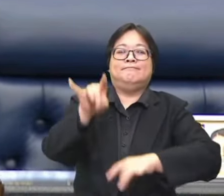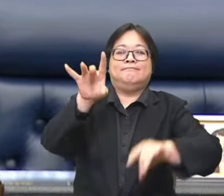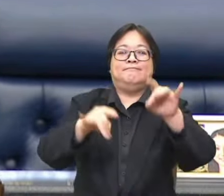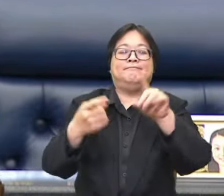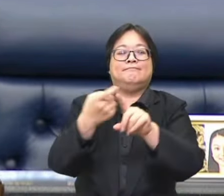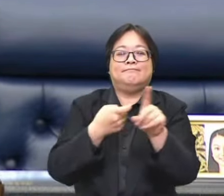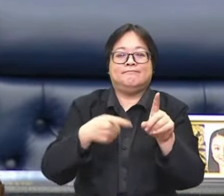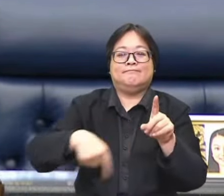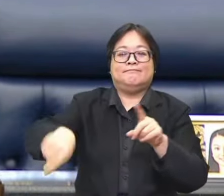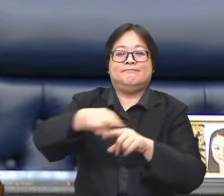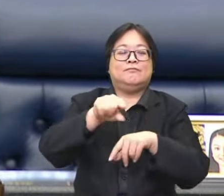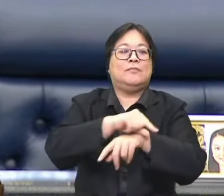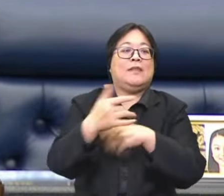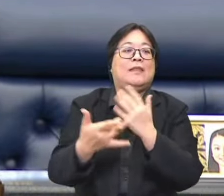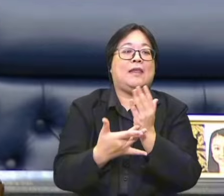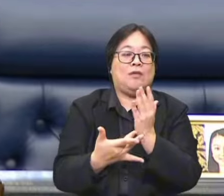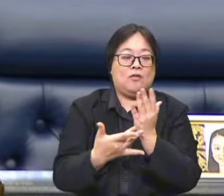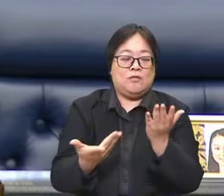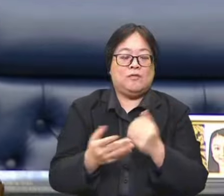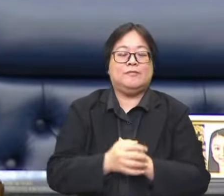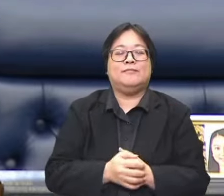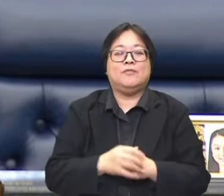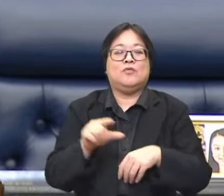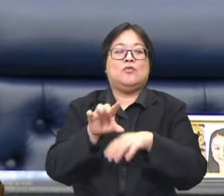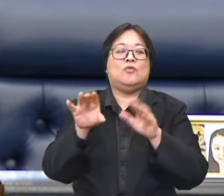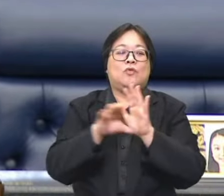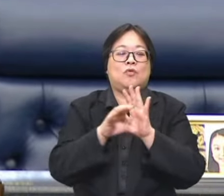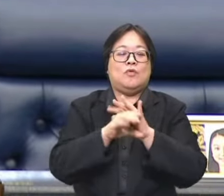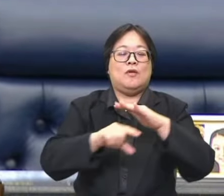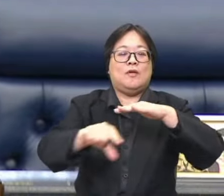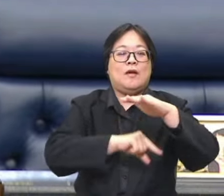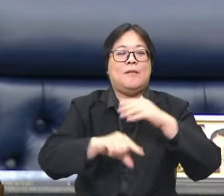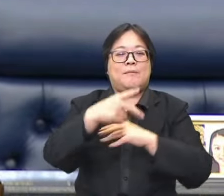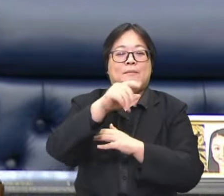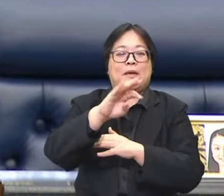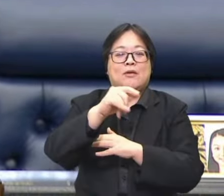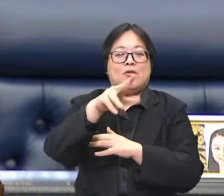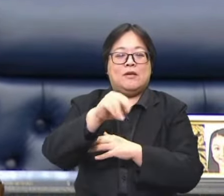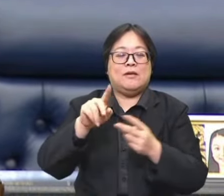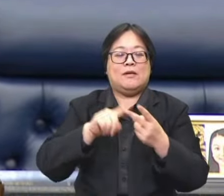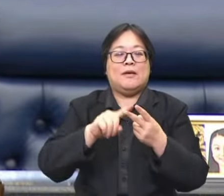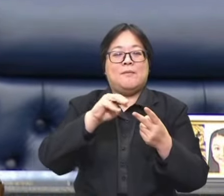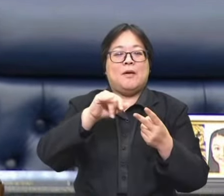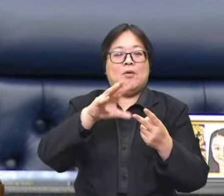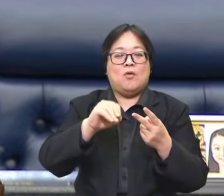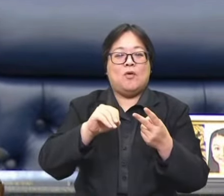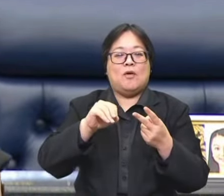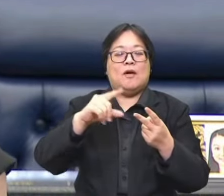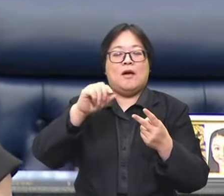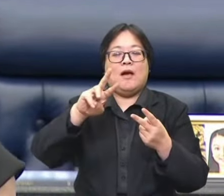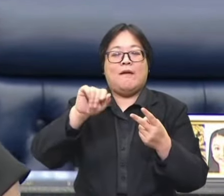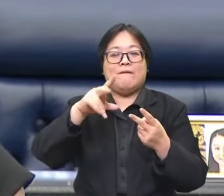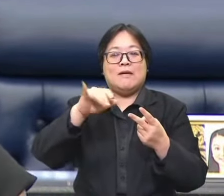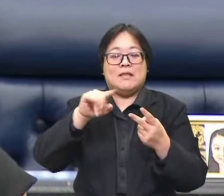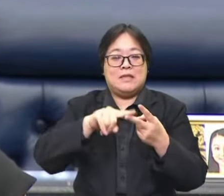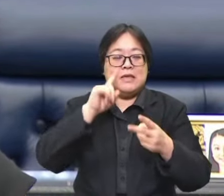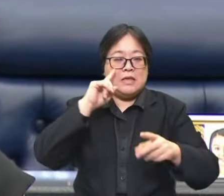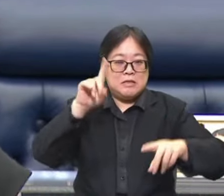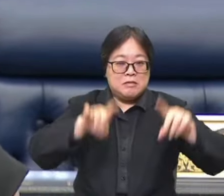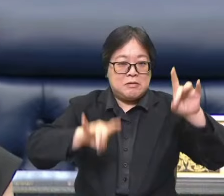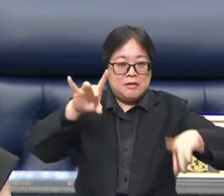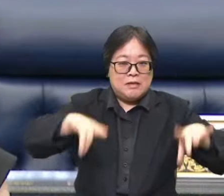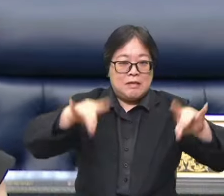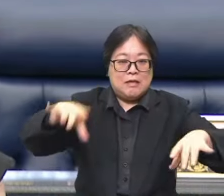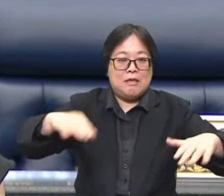hasil daripada penggunaan teknologi seperti ground penetrating radar dan juga microgravity testing untuk memastikan kestabilan tanah